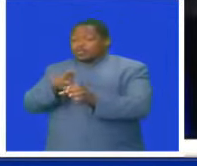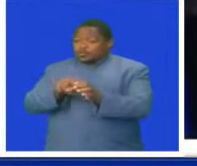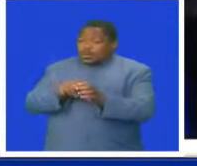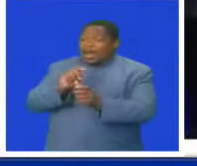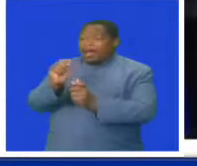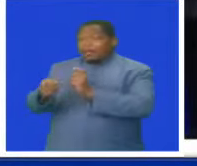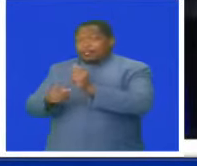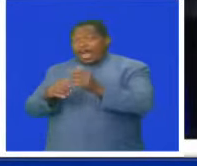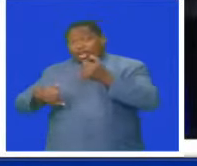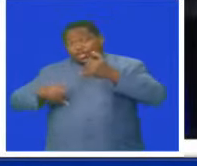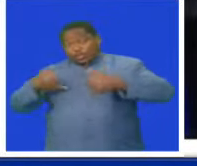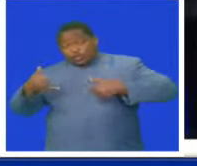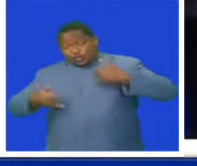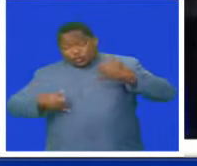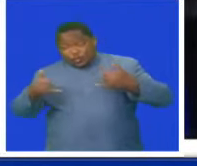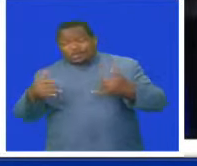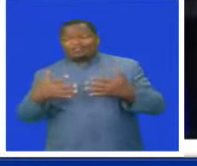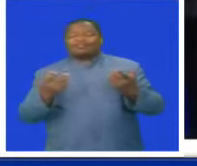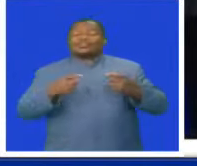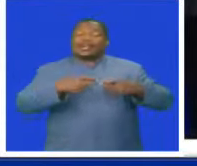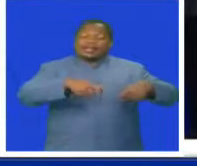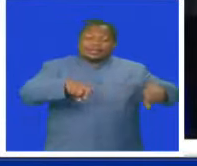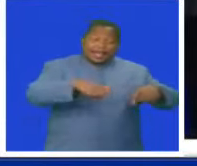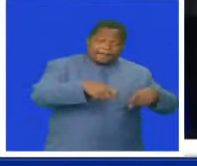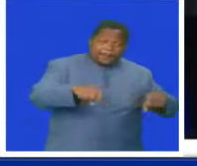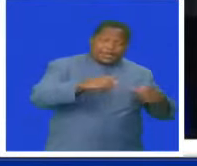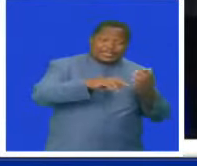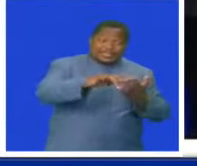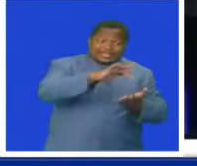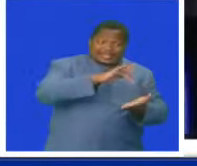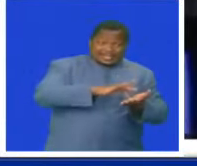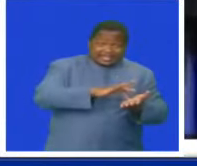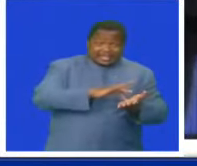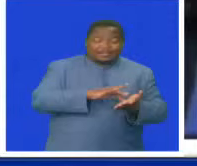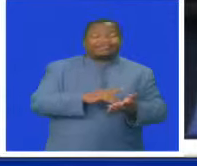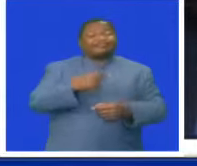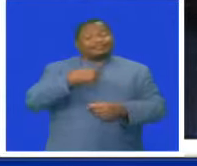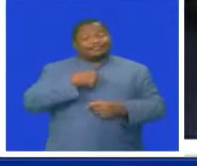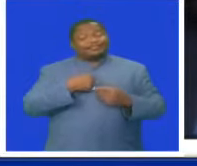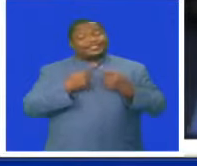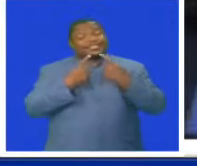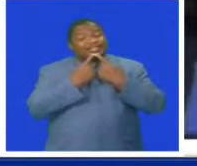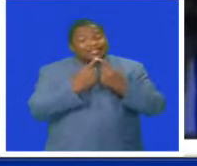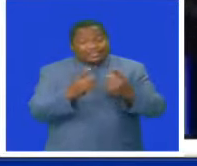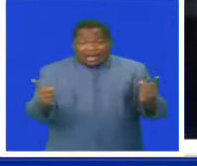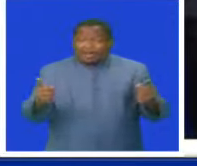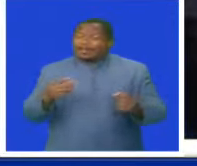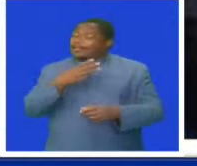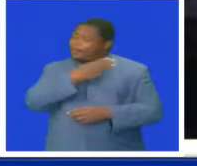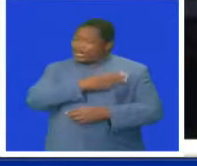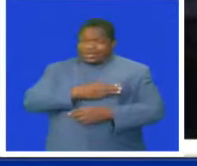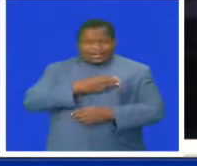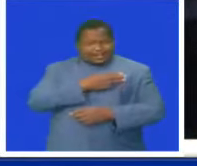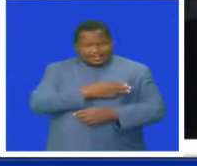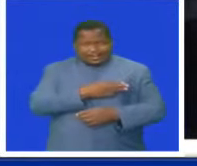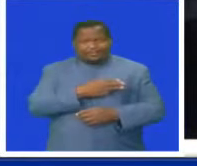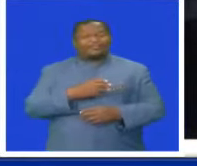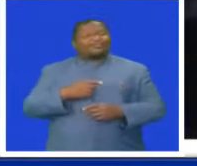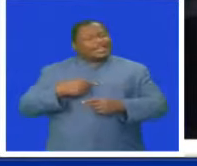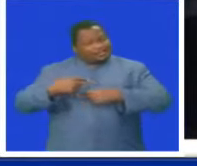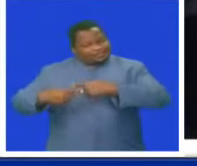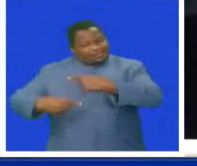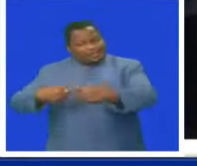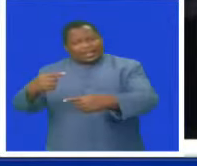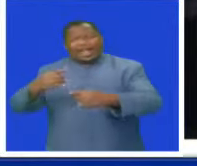khona imidlalo kuthi bekunene abalandzele bende siqiniseko sekokuthi le